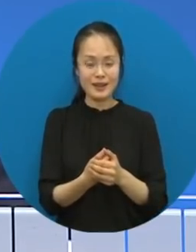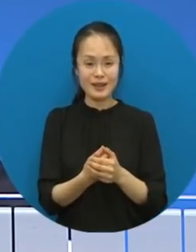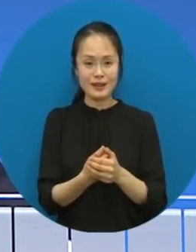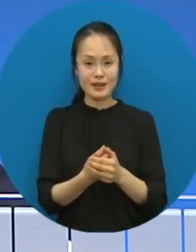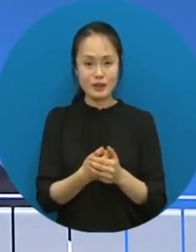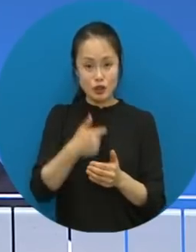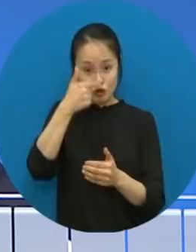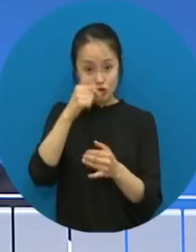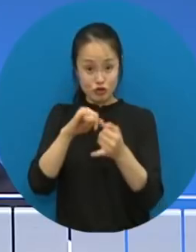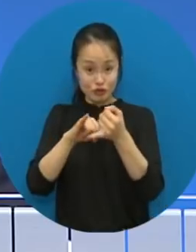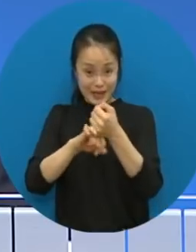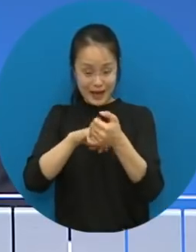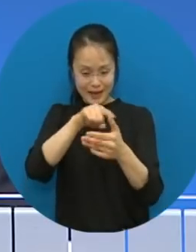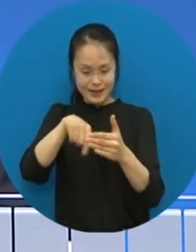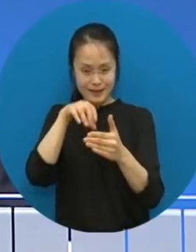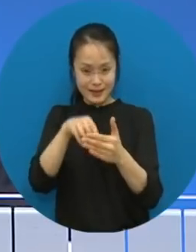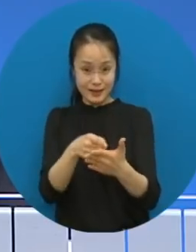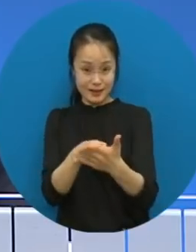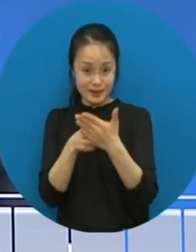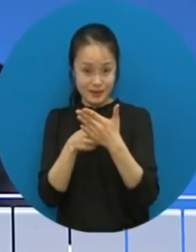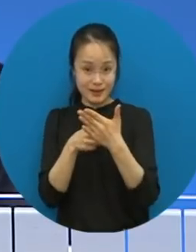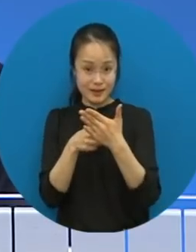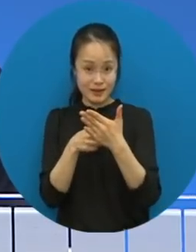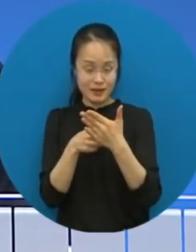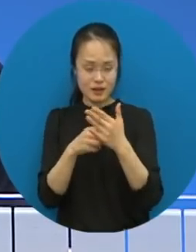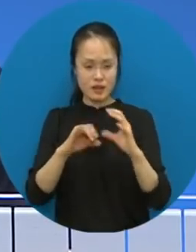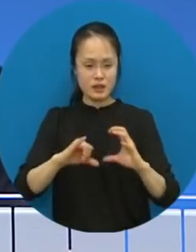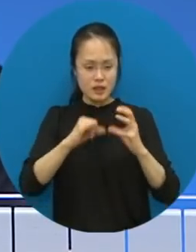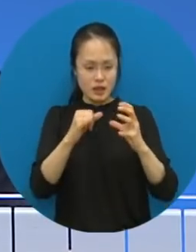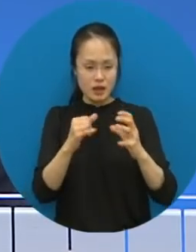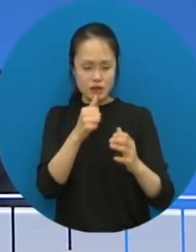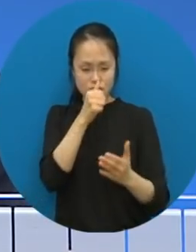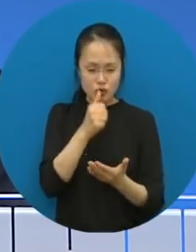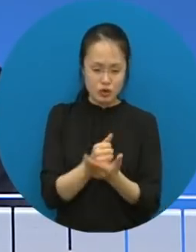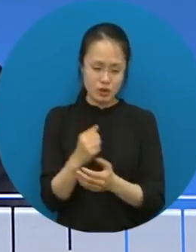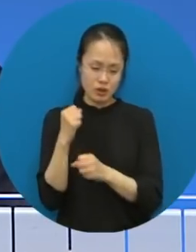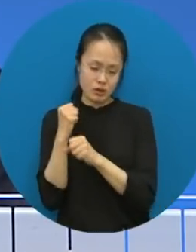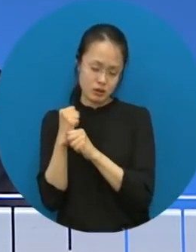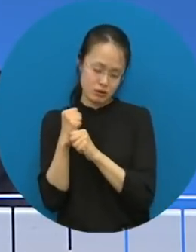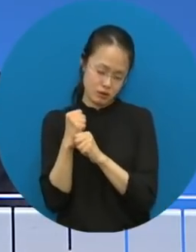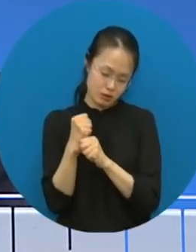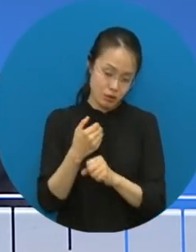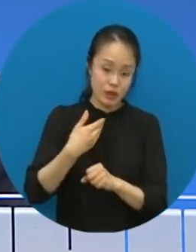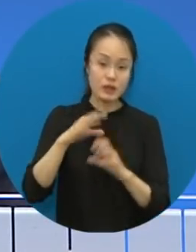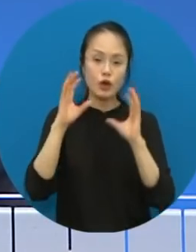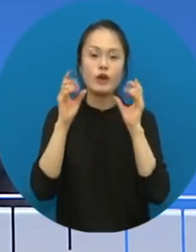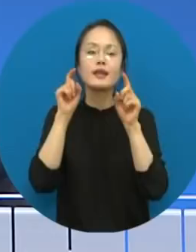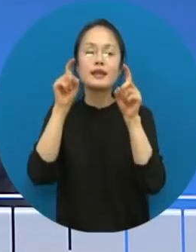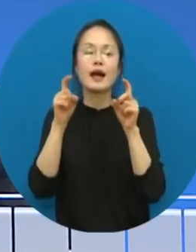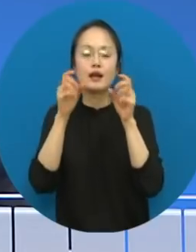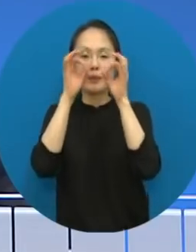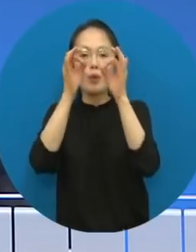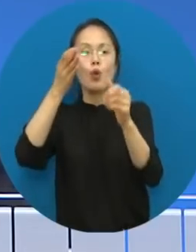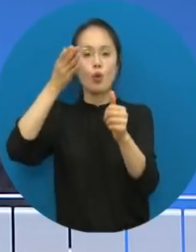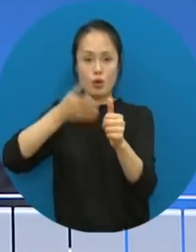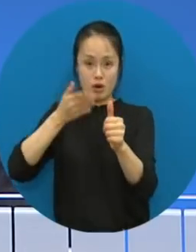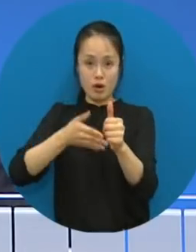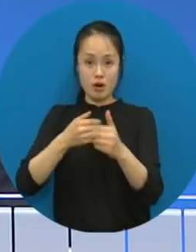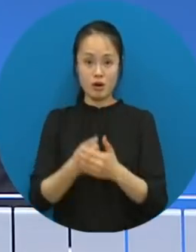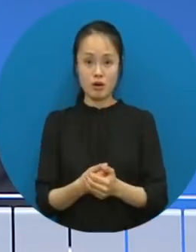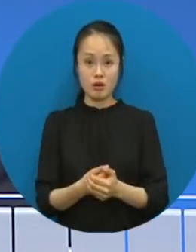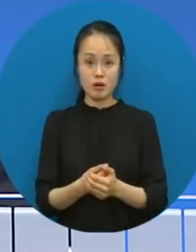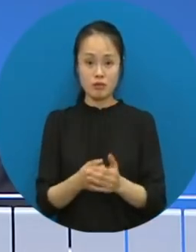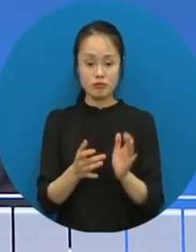양, 세상 죄를 지고 가는 저 어린 양을 보라! 그럼 예수님은 말씀을 회파하러 오신 분이